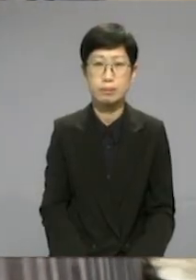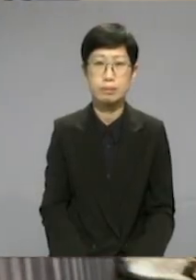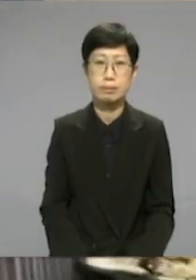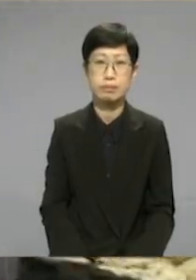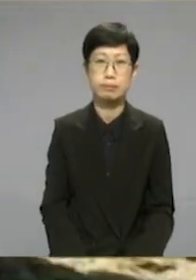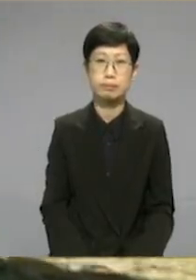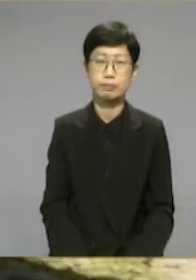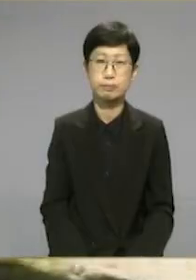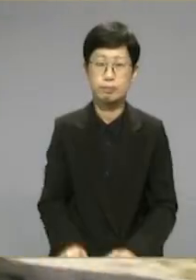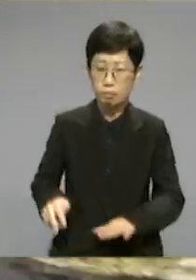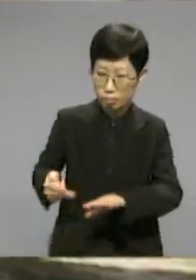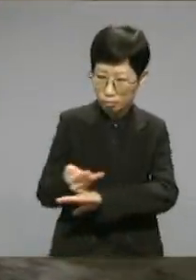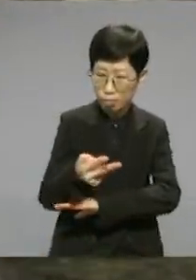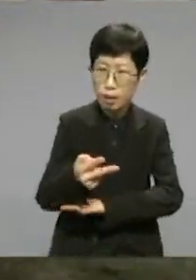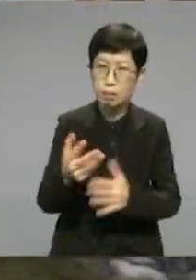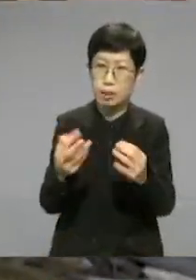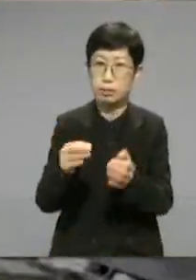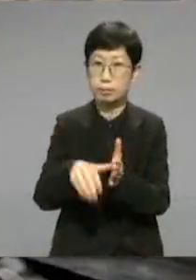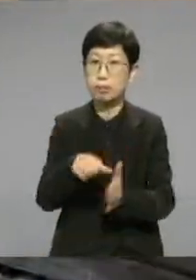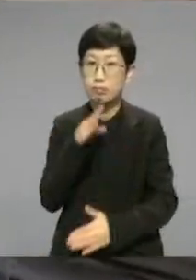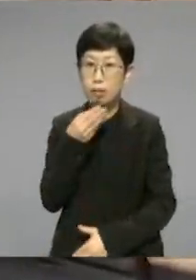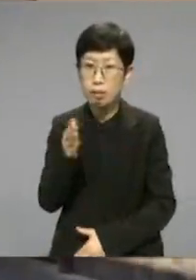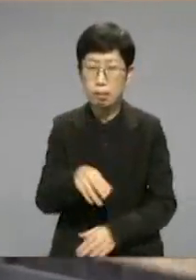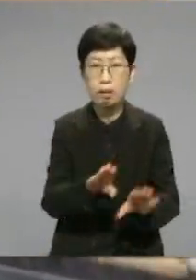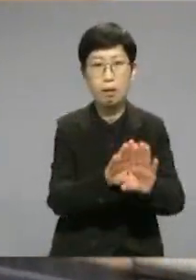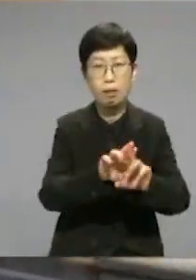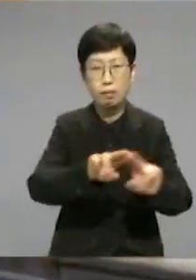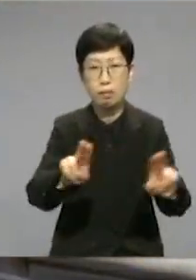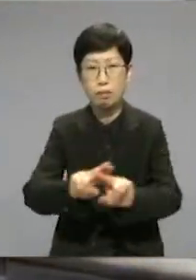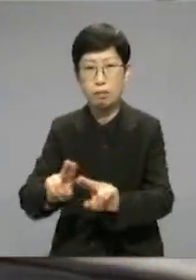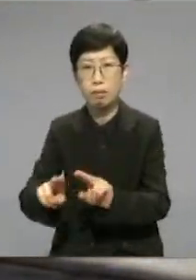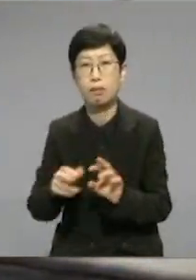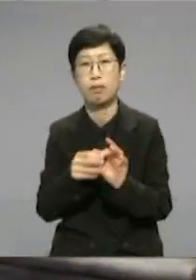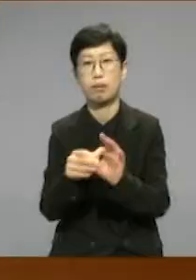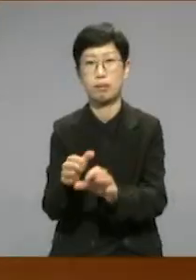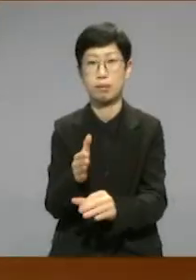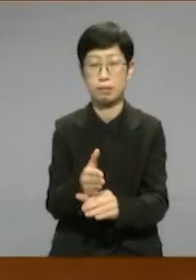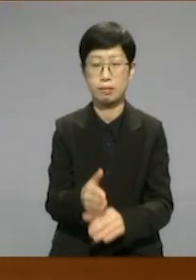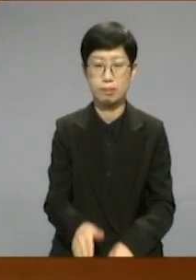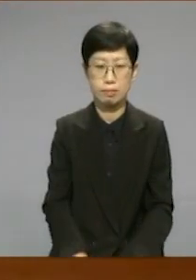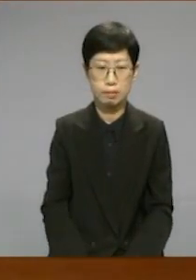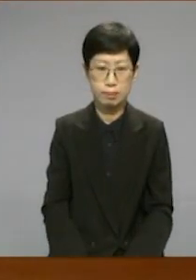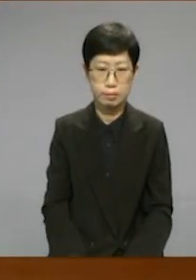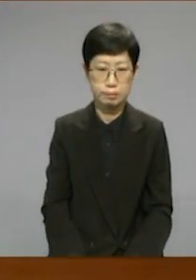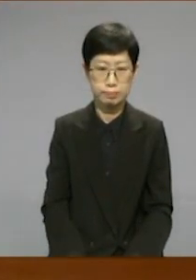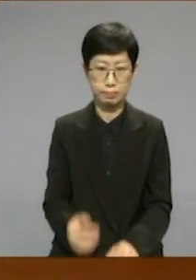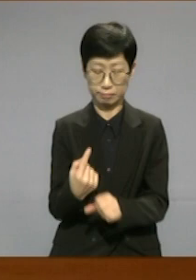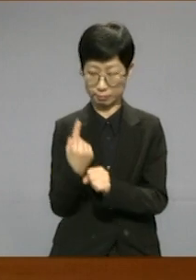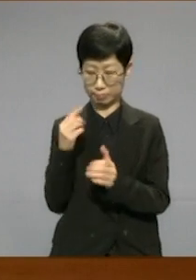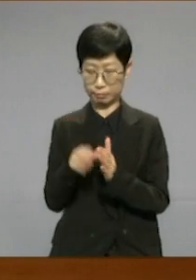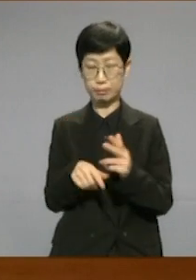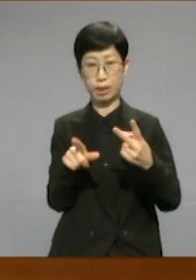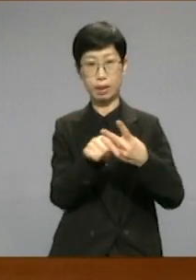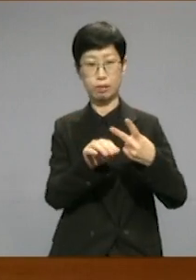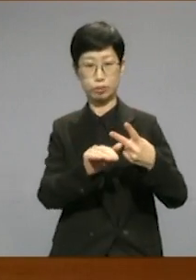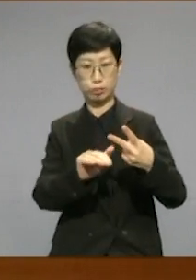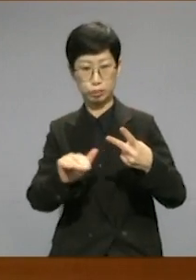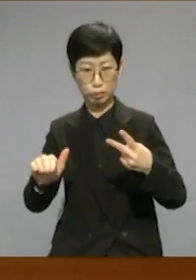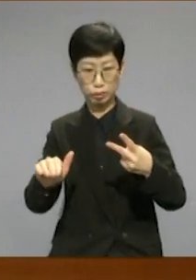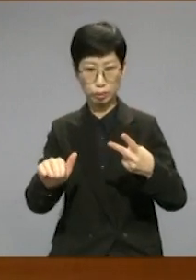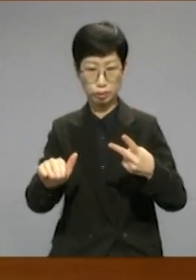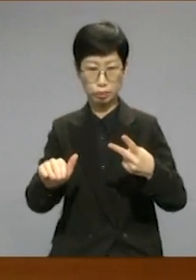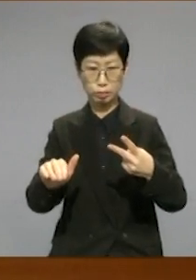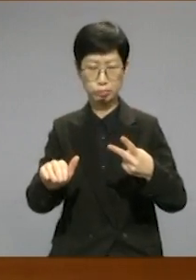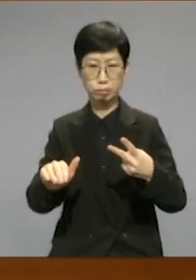시즌이 한창인데도 스키장들은 줄 폐업하고 있습니다. On skierait pas en février, hein. Et l'an dernier, les